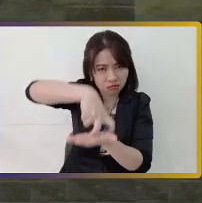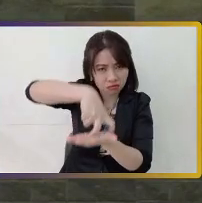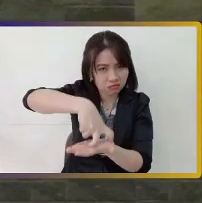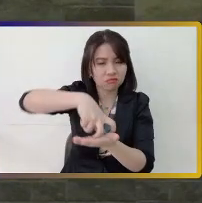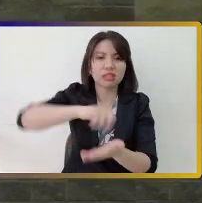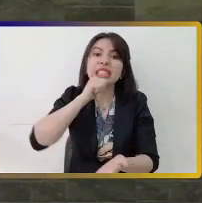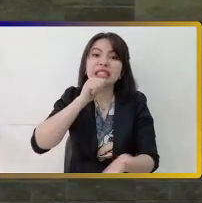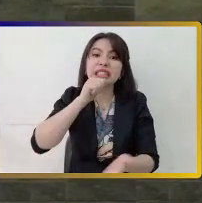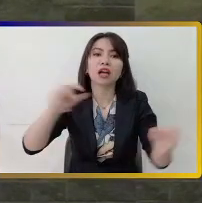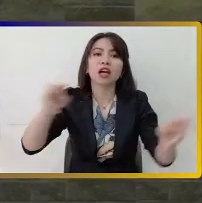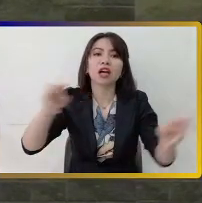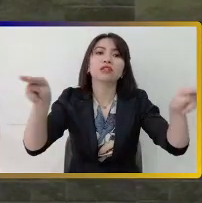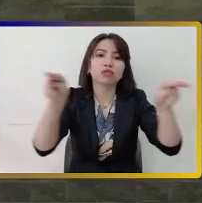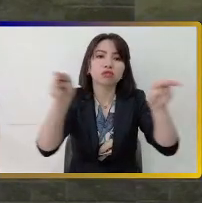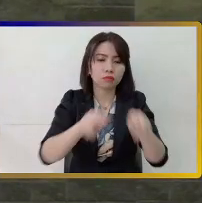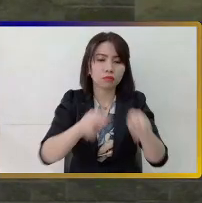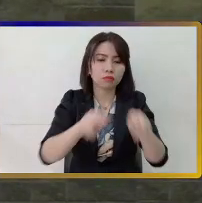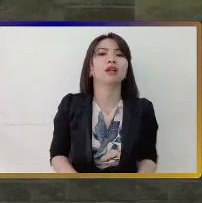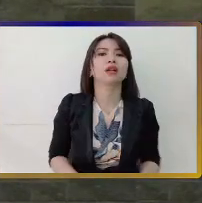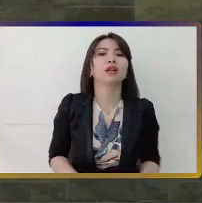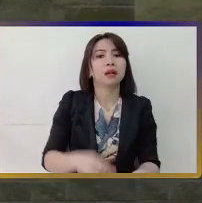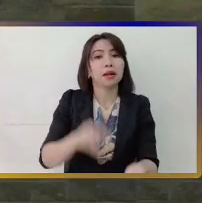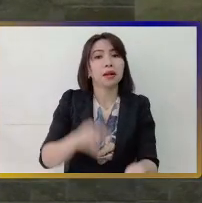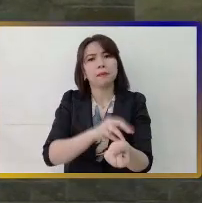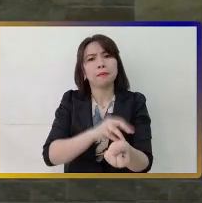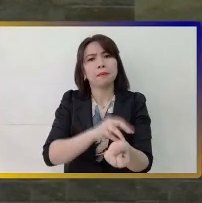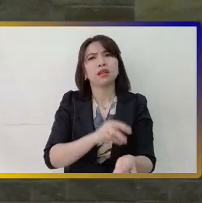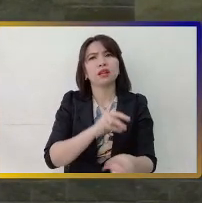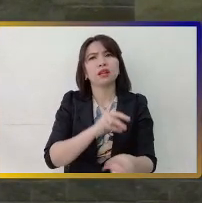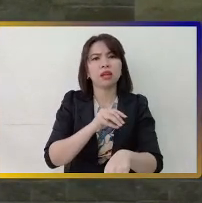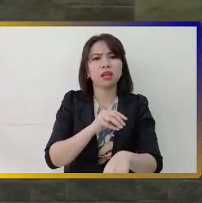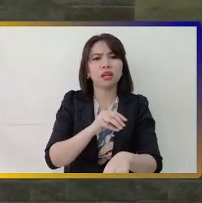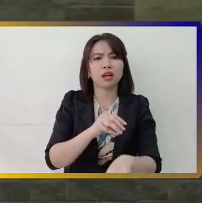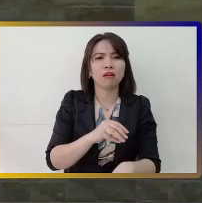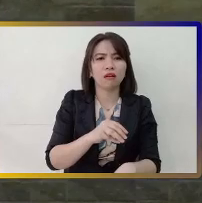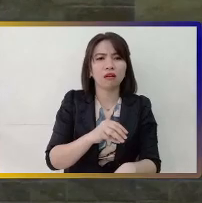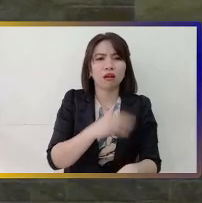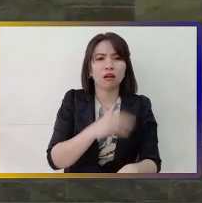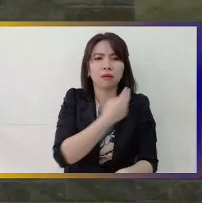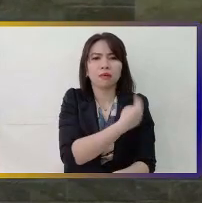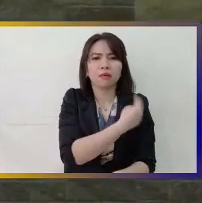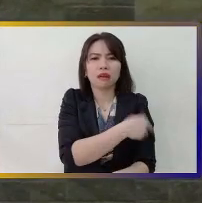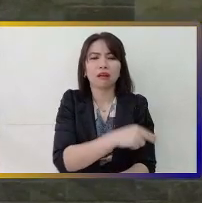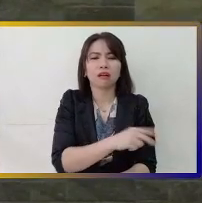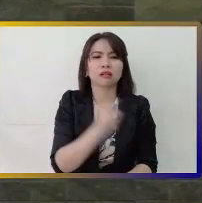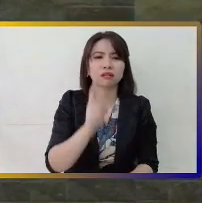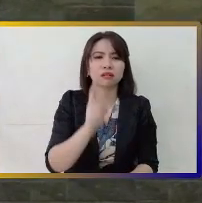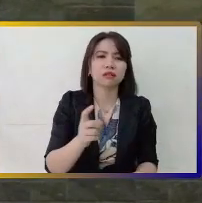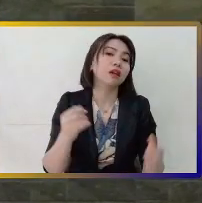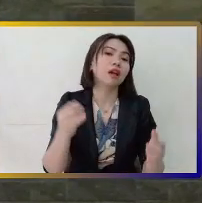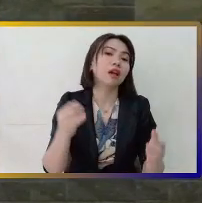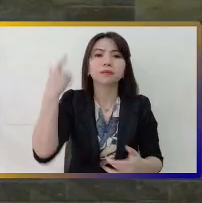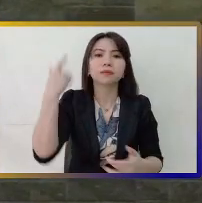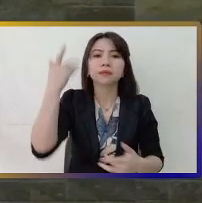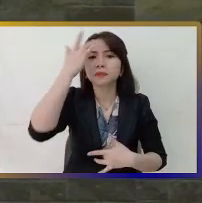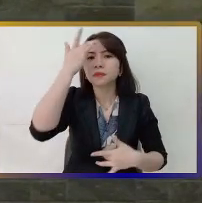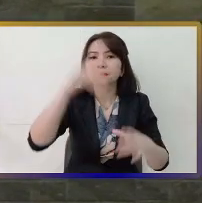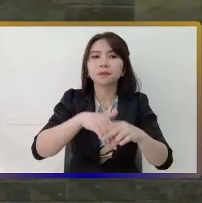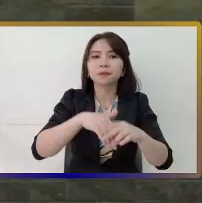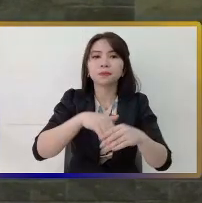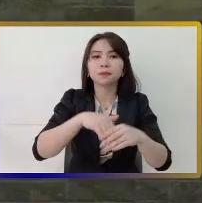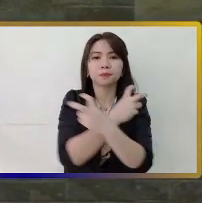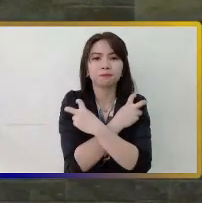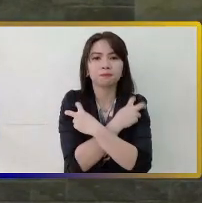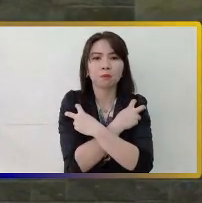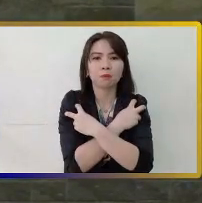ay osteoporosis. Osteoporosis. Yeah. So, maaaring ganyan, mga kapatid. But the point here,